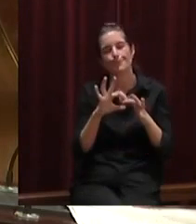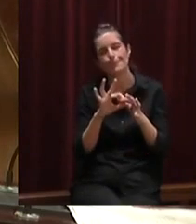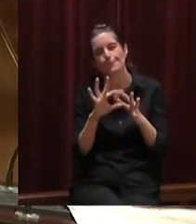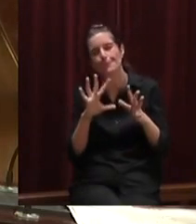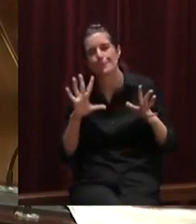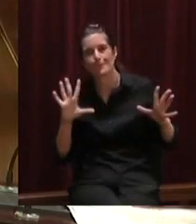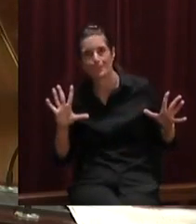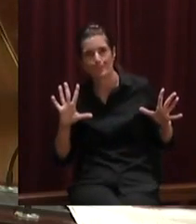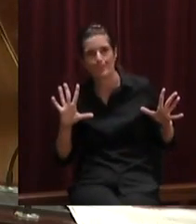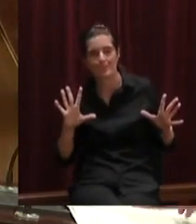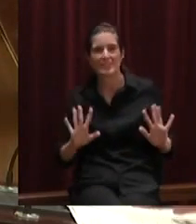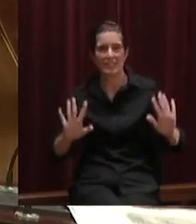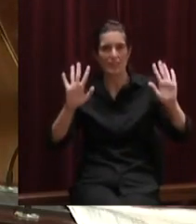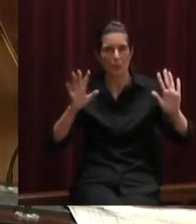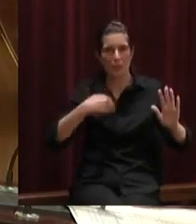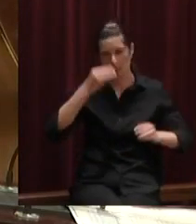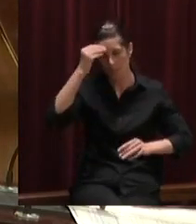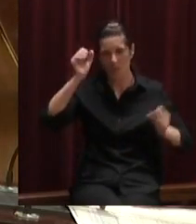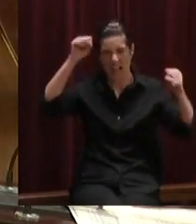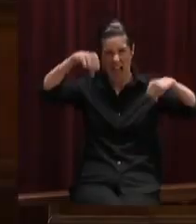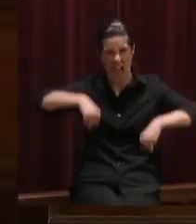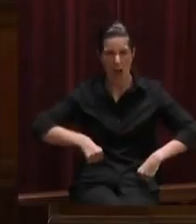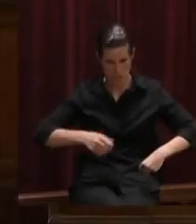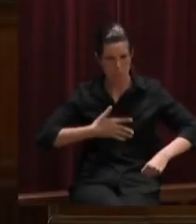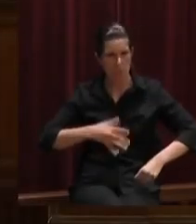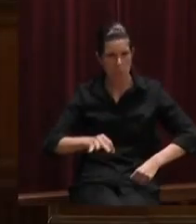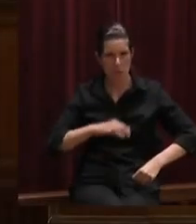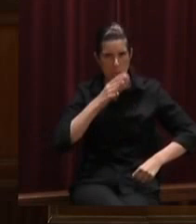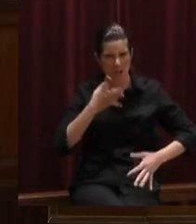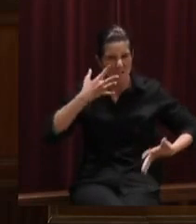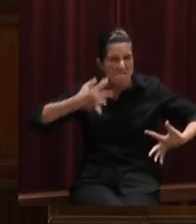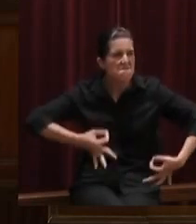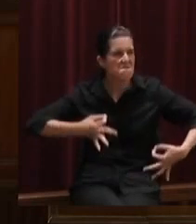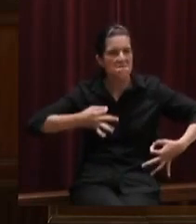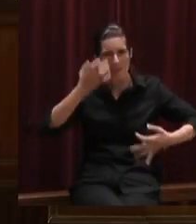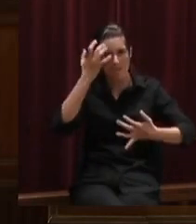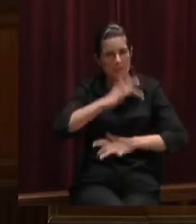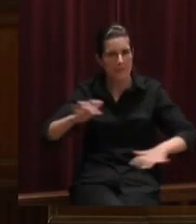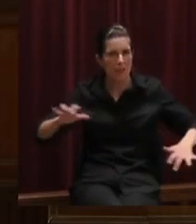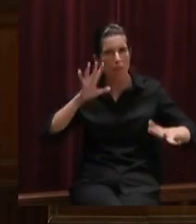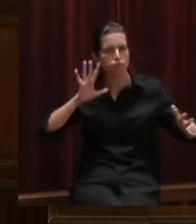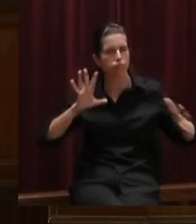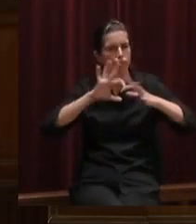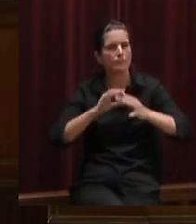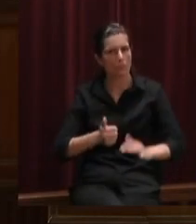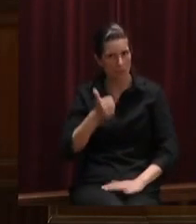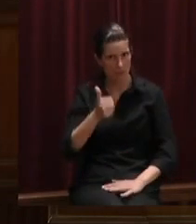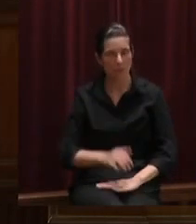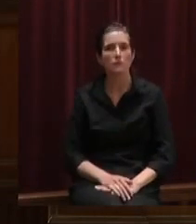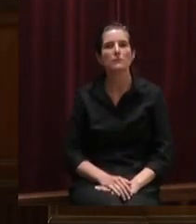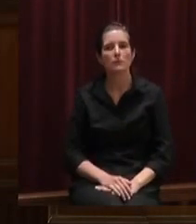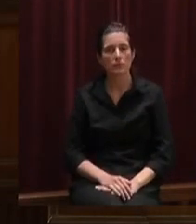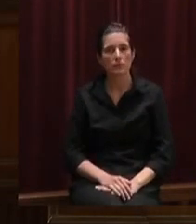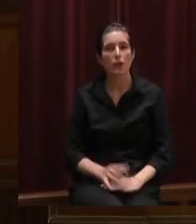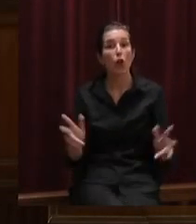que l'acord és impossible, en realitat està molt més a prop de la confluència de sensibilitats que mai. No és només que